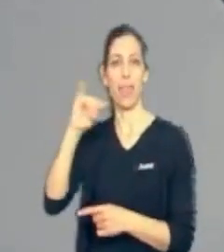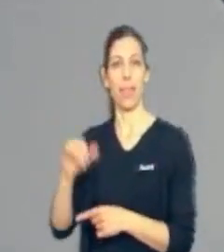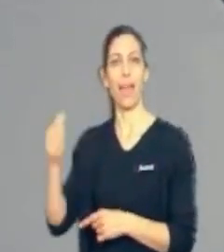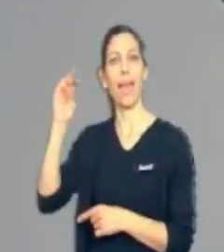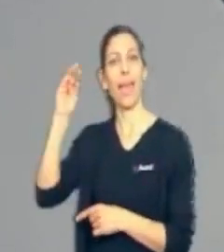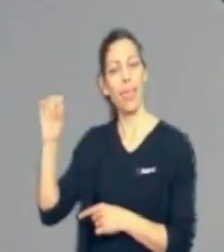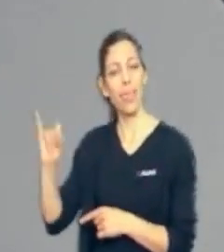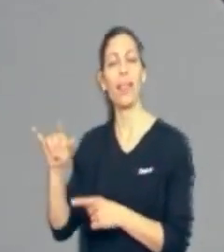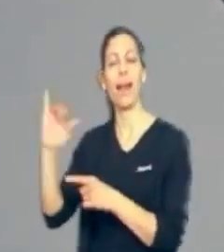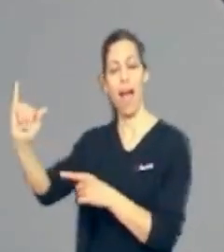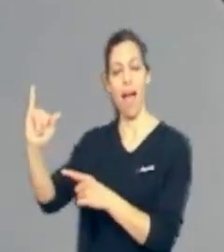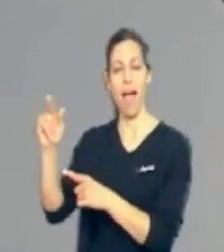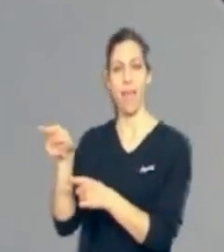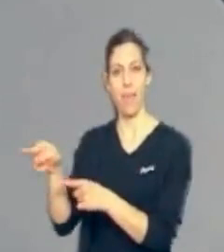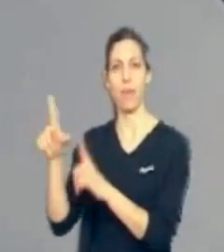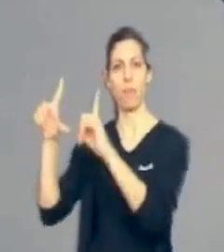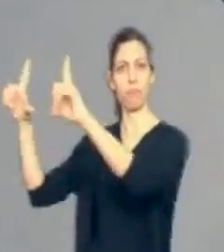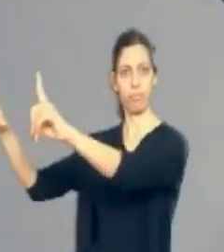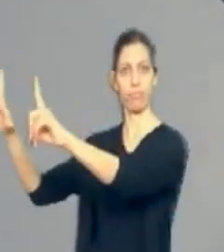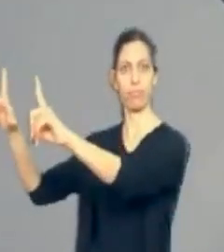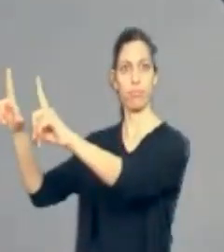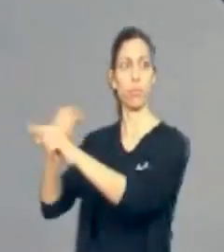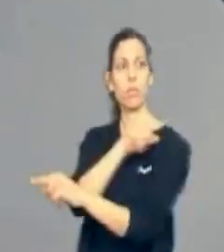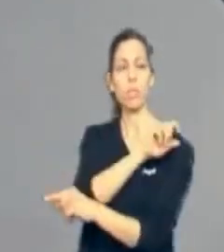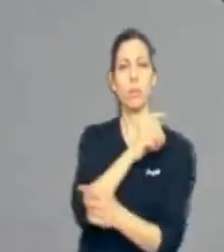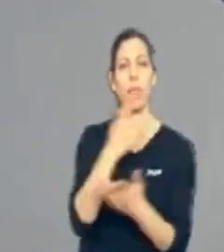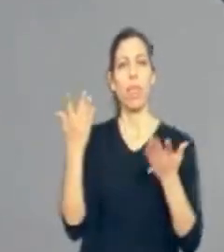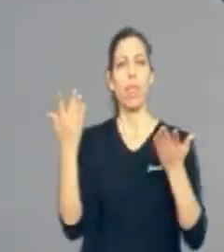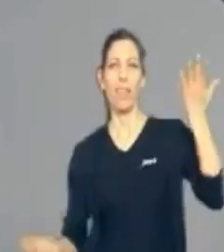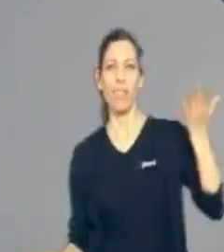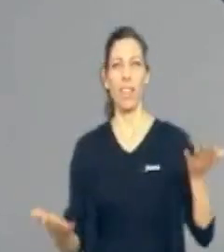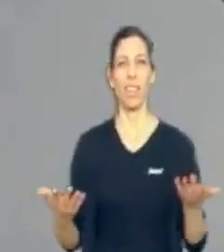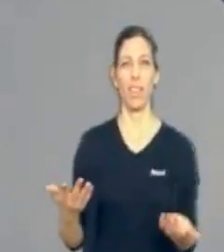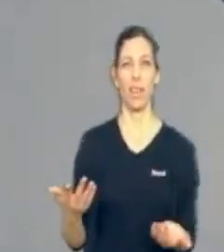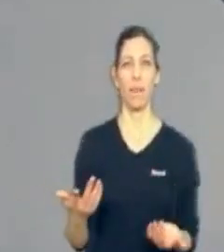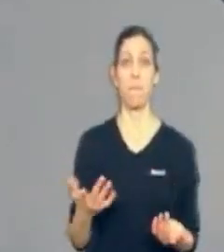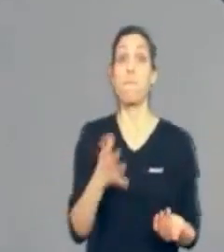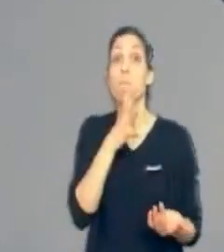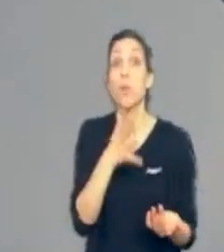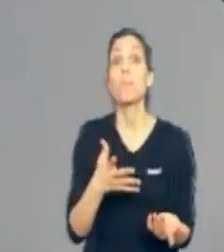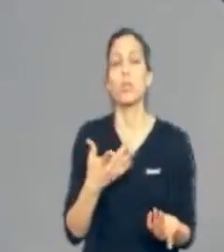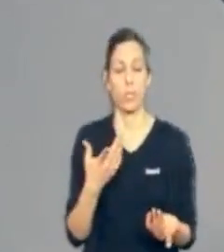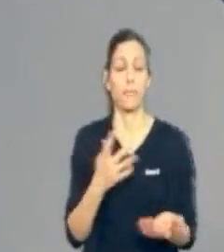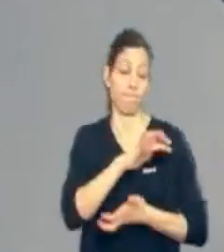Per què? Que ho expliquen? Doncs sí, haurà que muntar el pollo.